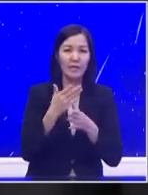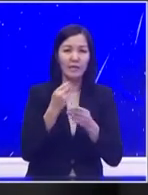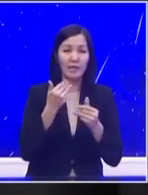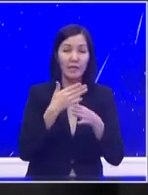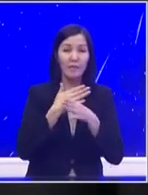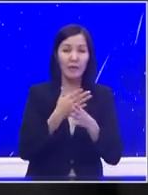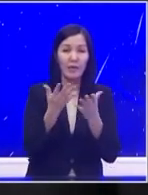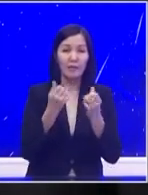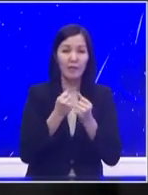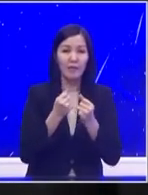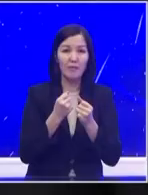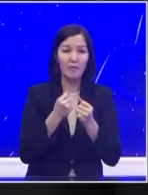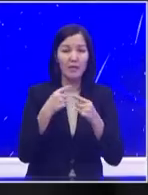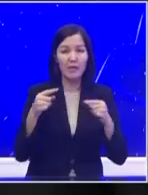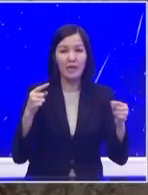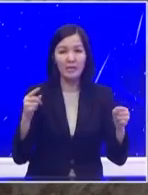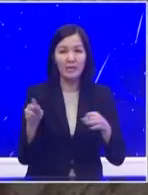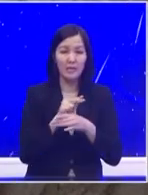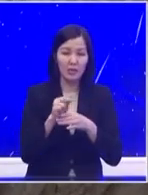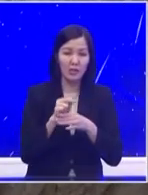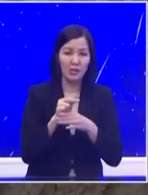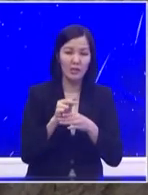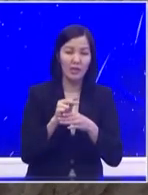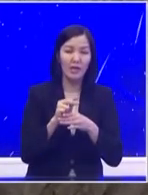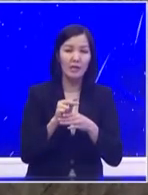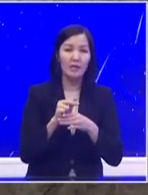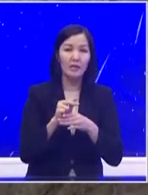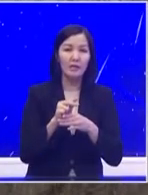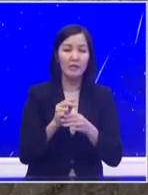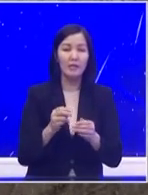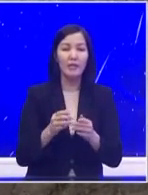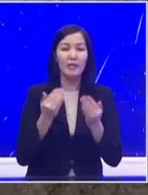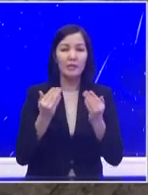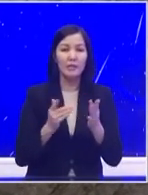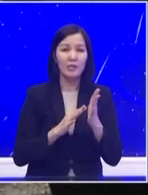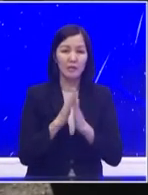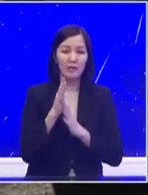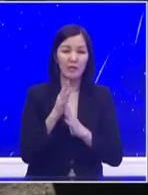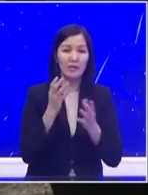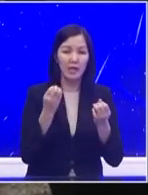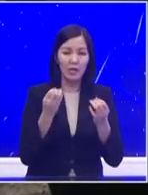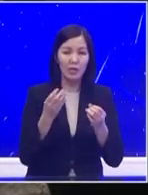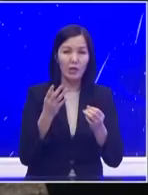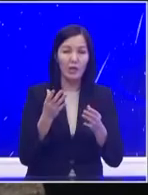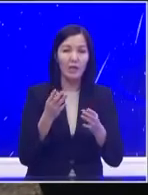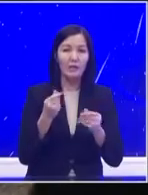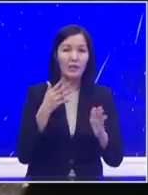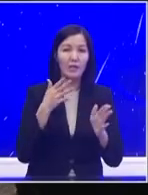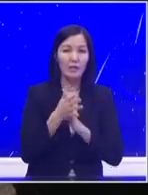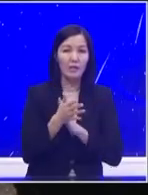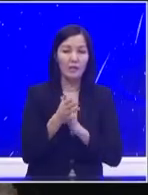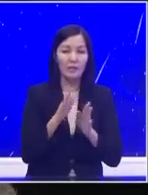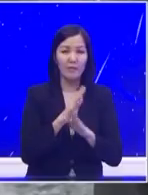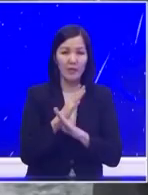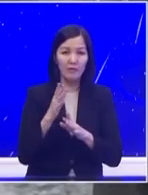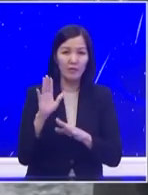на приобретение пестицидов и биопрепаратов для локализации карантинных растений. Также будут возмещены затраты за погибшие